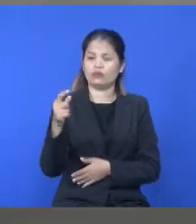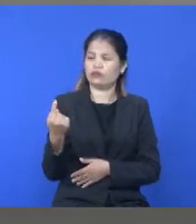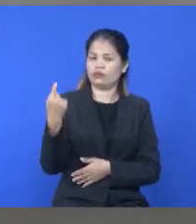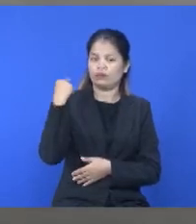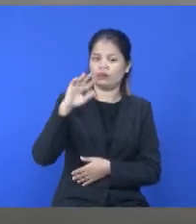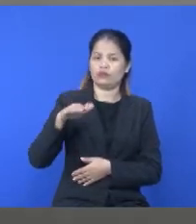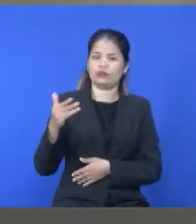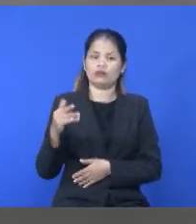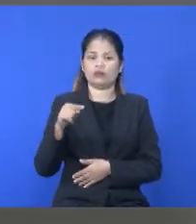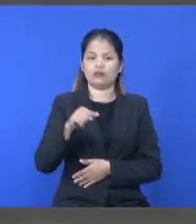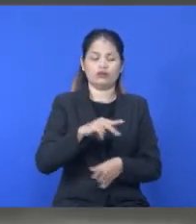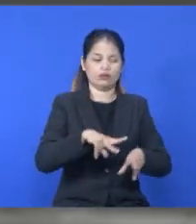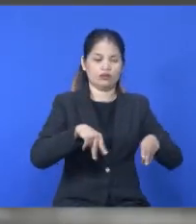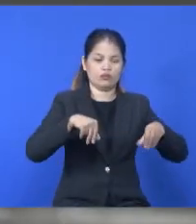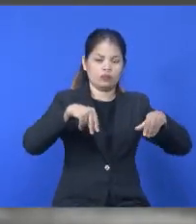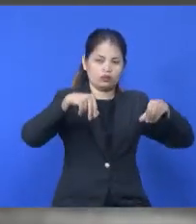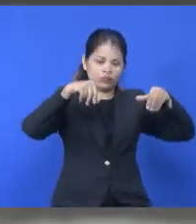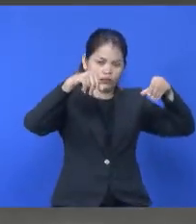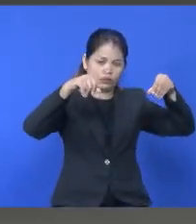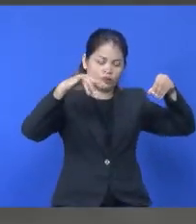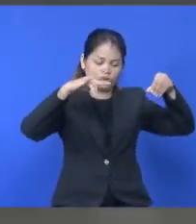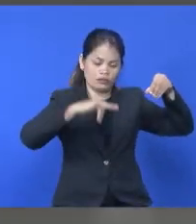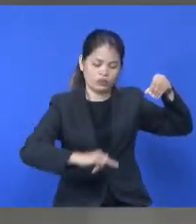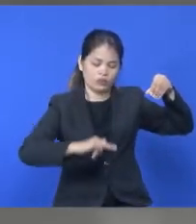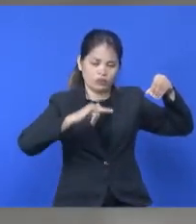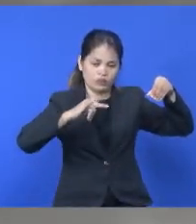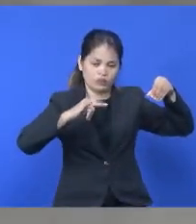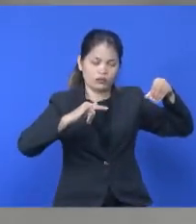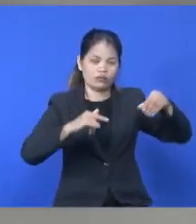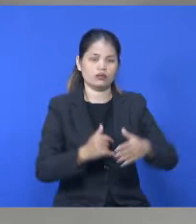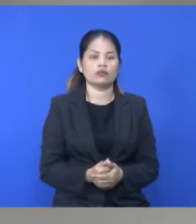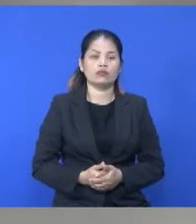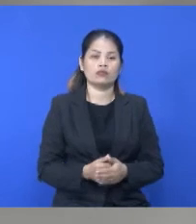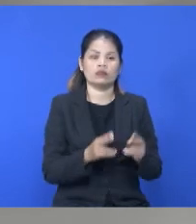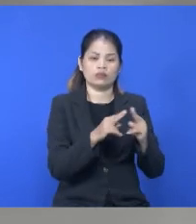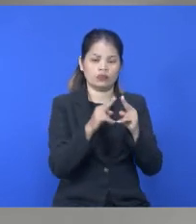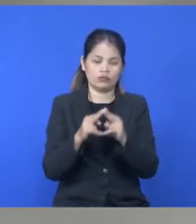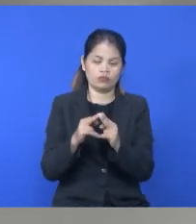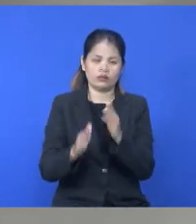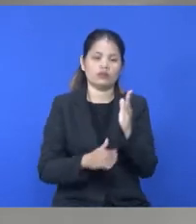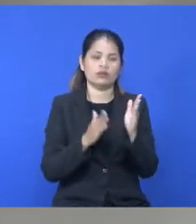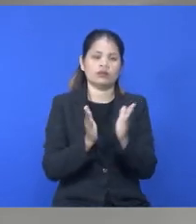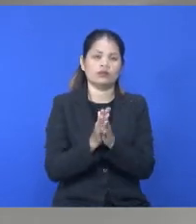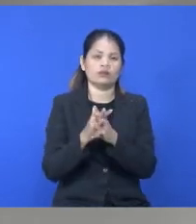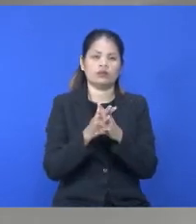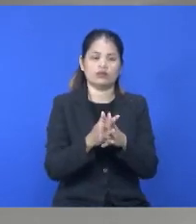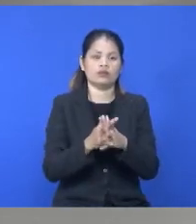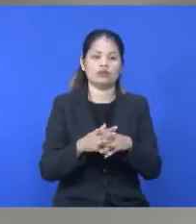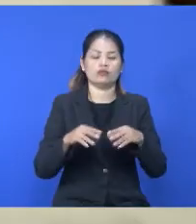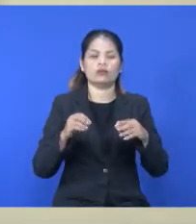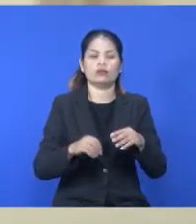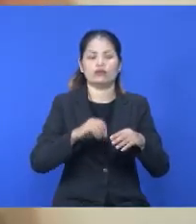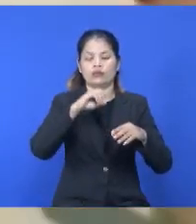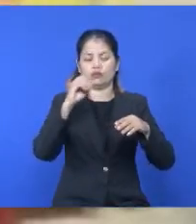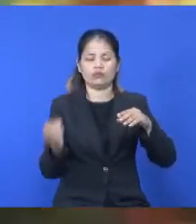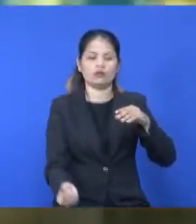កដល់លើវាលខ្សាច់នៃមជ្ឈមណ្ឌលអវកាស Wilson Space Harbor នៅក្នុងរដ្ឋ New Mexico ដោយប្រើចាត់យោងកាលពីវេលា